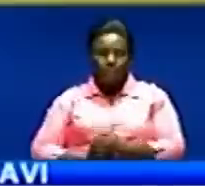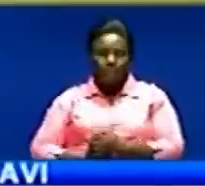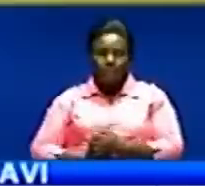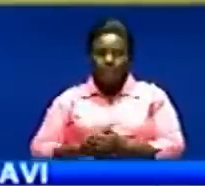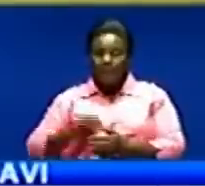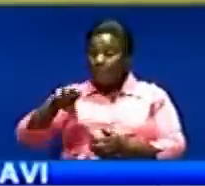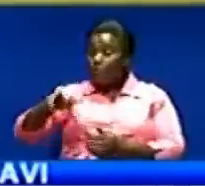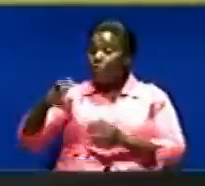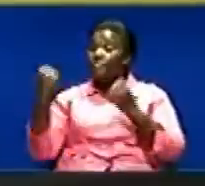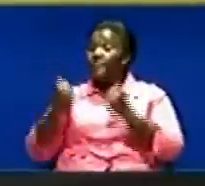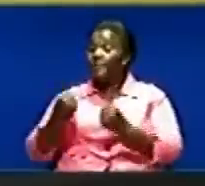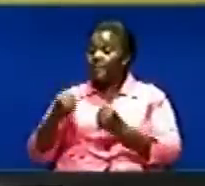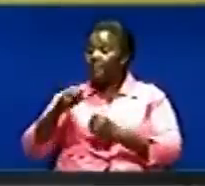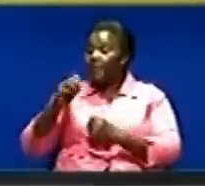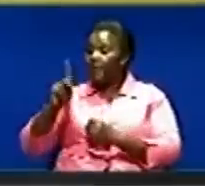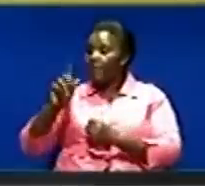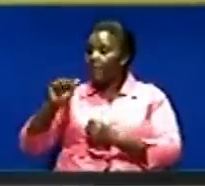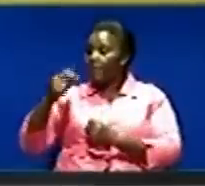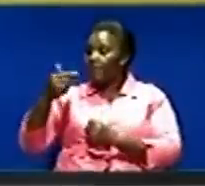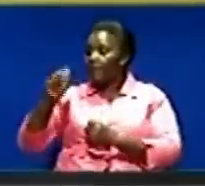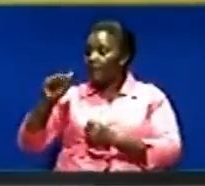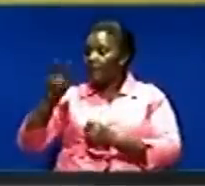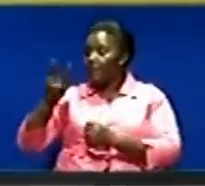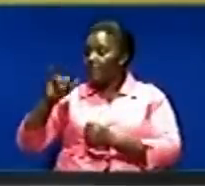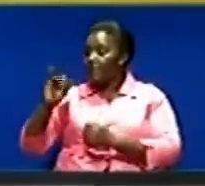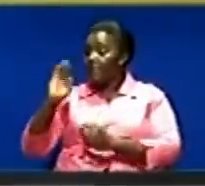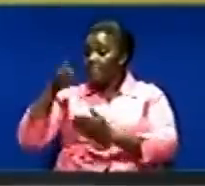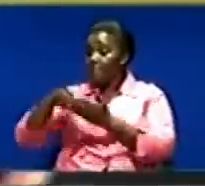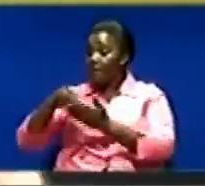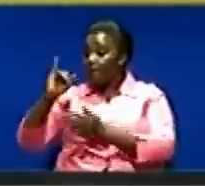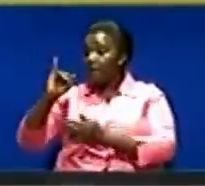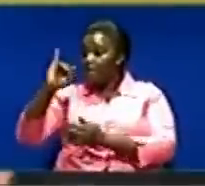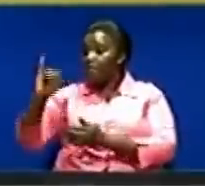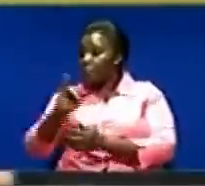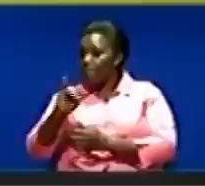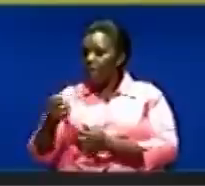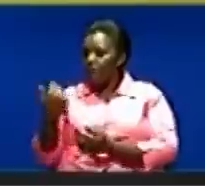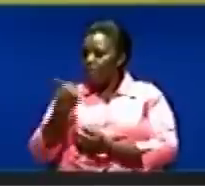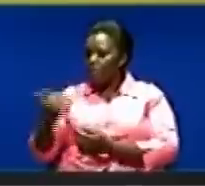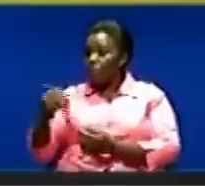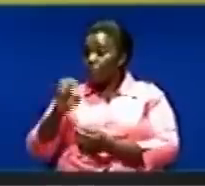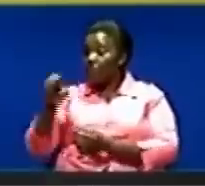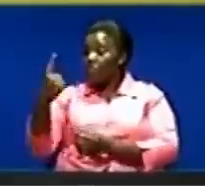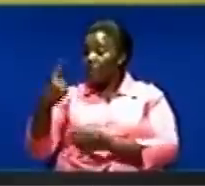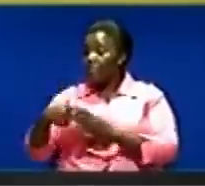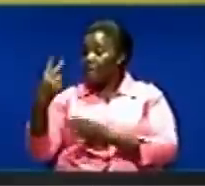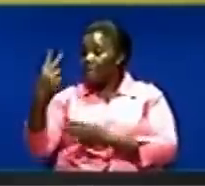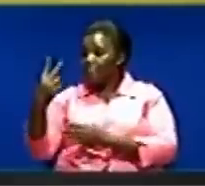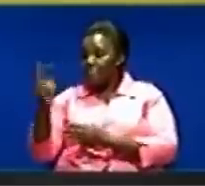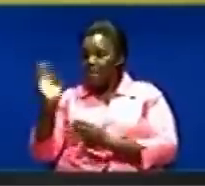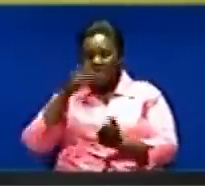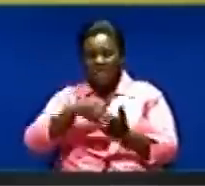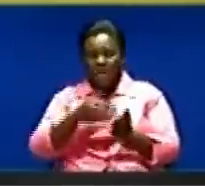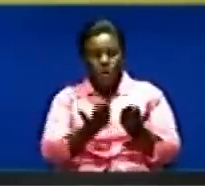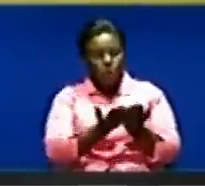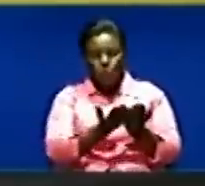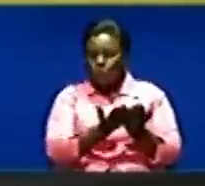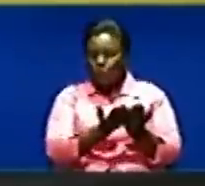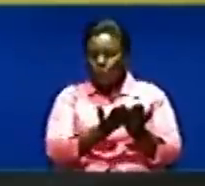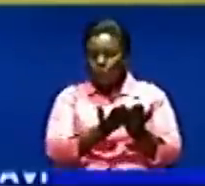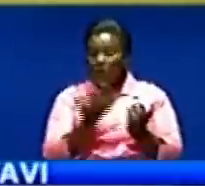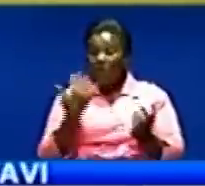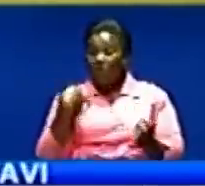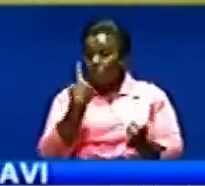Katavi mpaka Ijumaa kulikuwa na idadi ya watoto 1200 hawajiripoti kidato cha